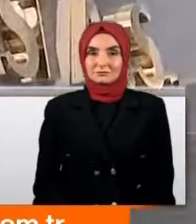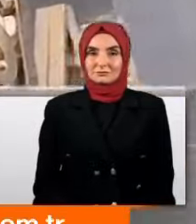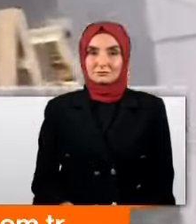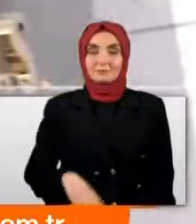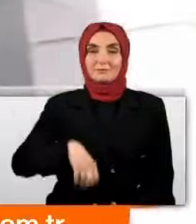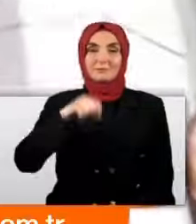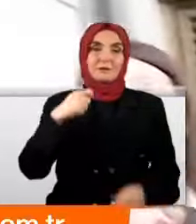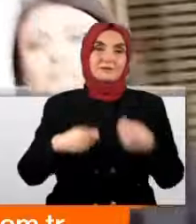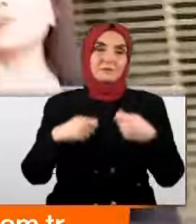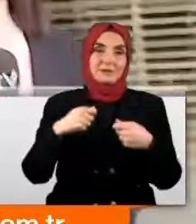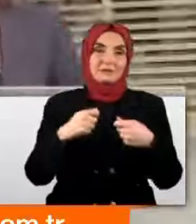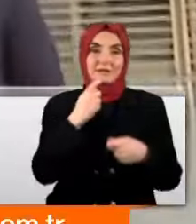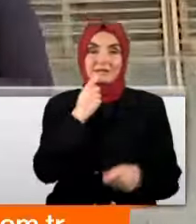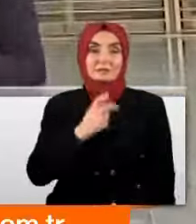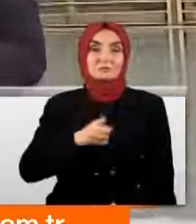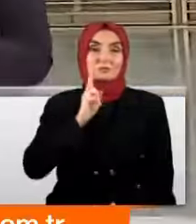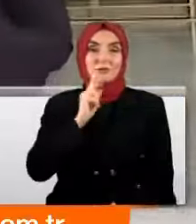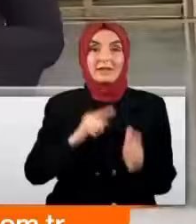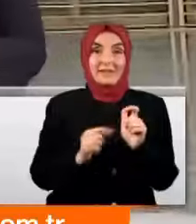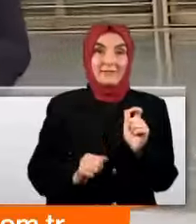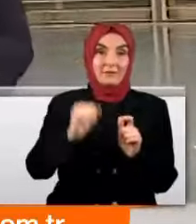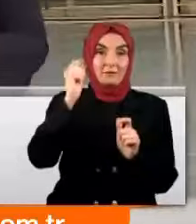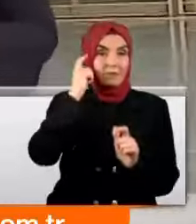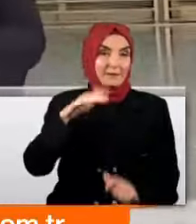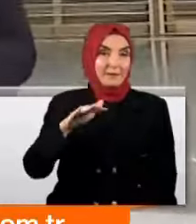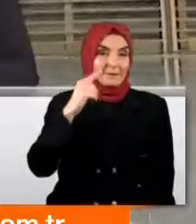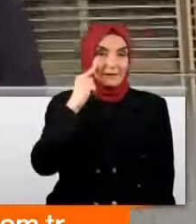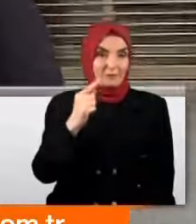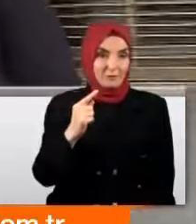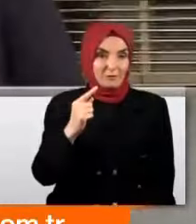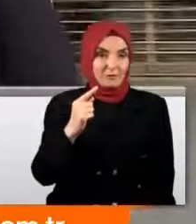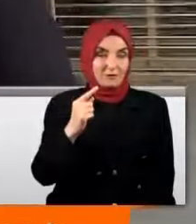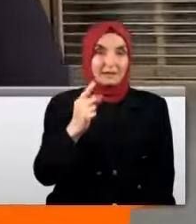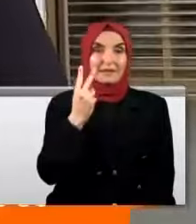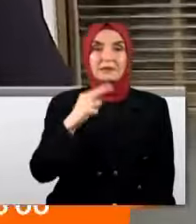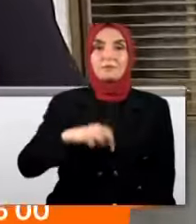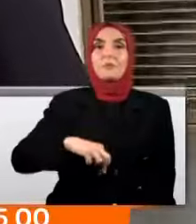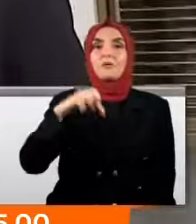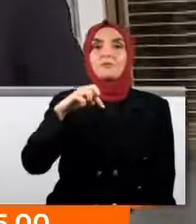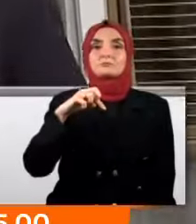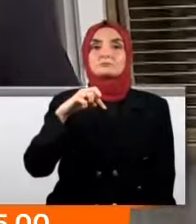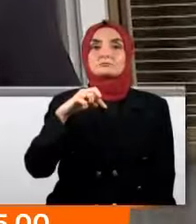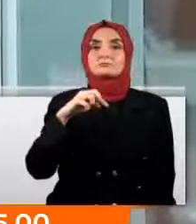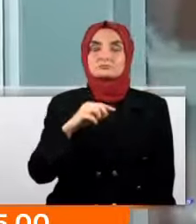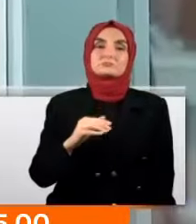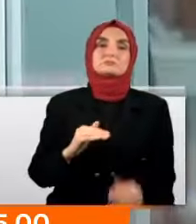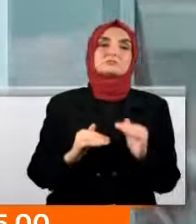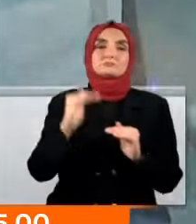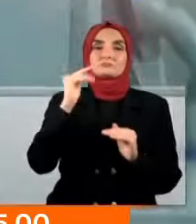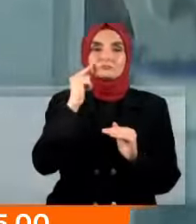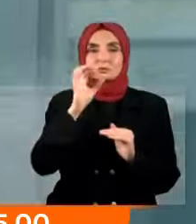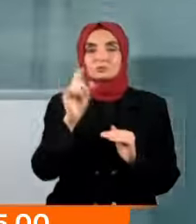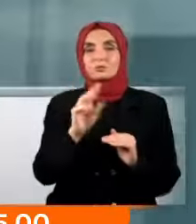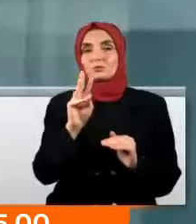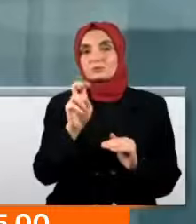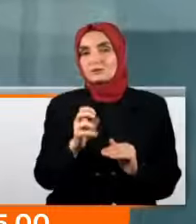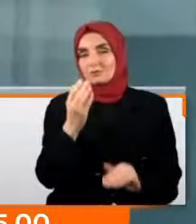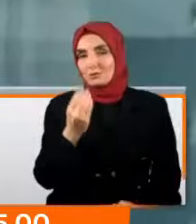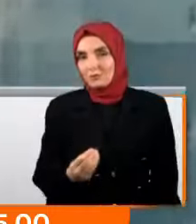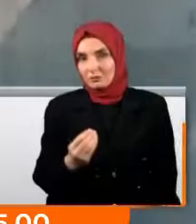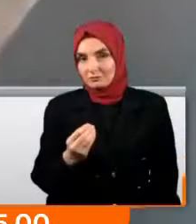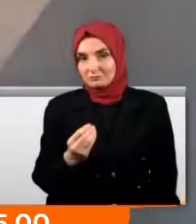Merkez Bankası yıl sonu enflasyon tahminini 2 puan artışla %38'e güncelledi. Böylece milyonların